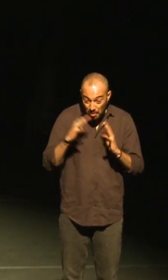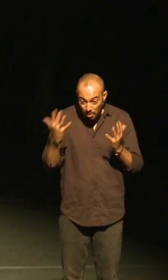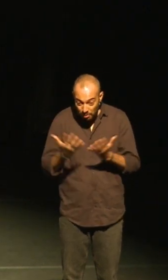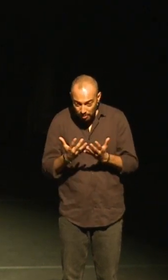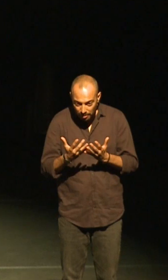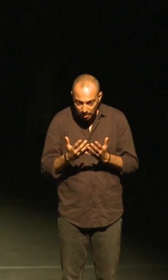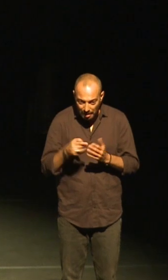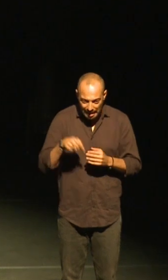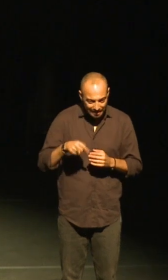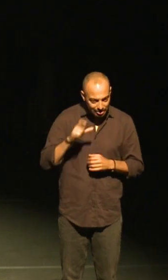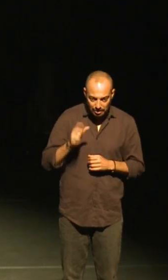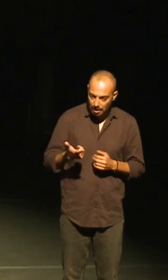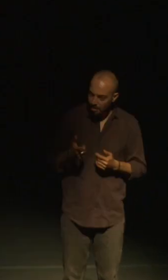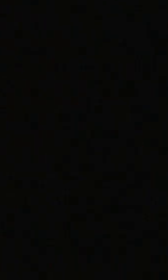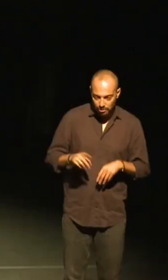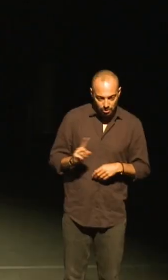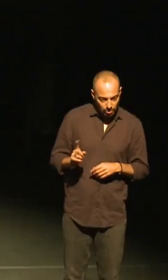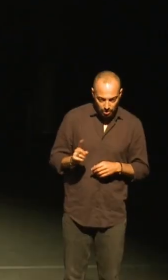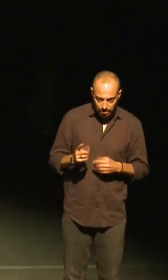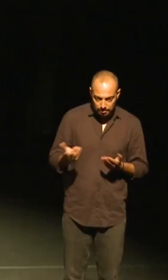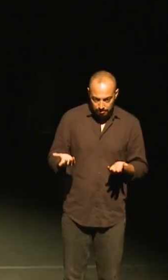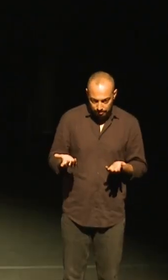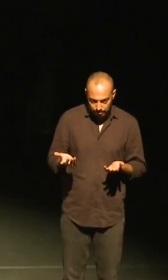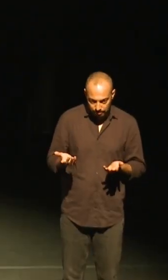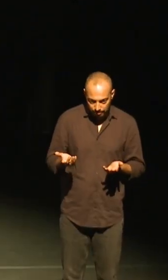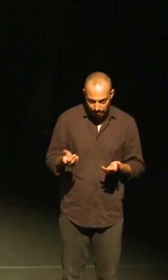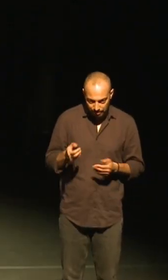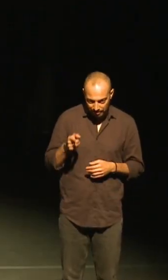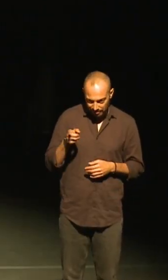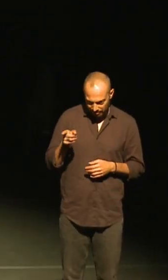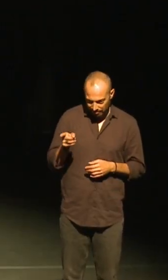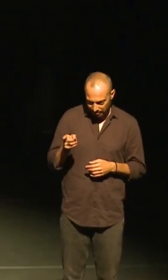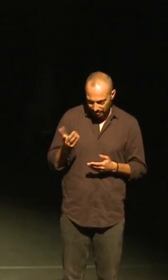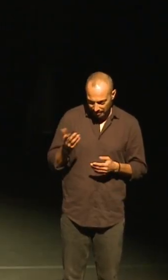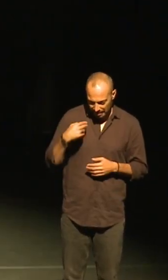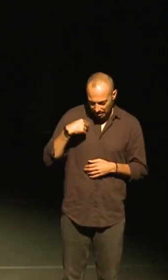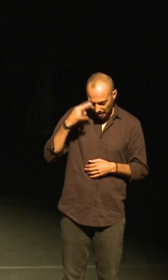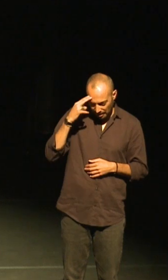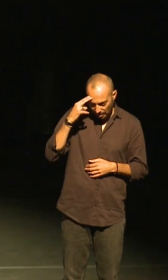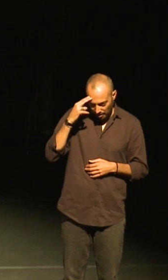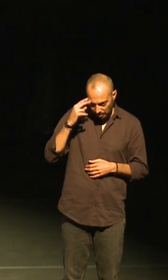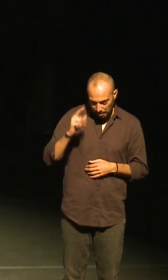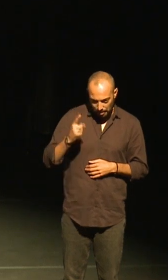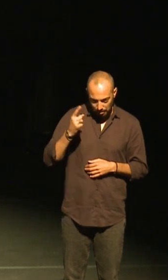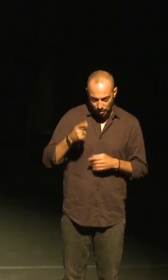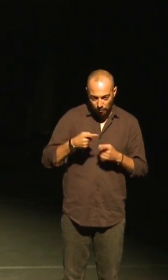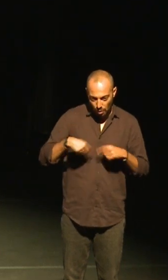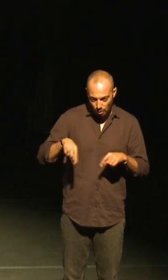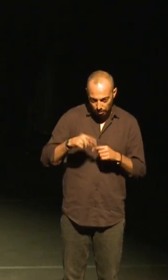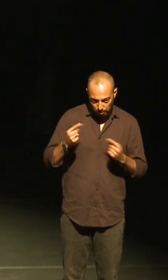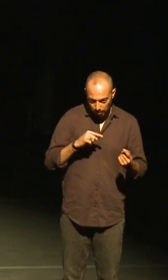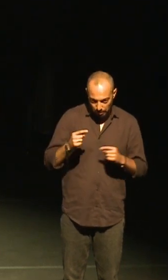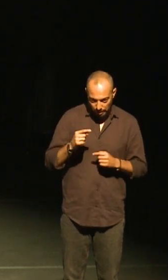i primi incontri con il direttore del personale in Italia ricordo i primissimo forum Diciamo in IBM organizzato con